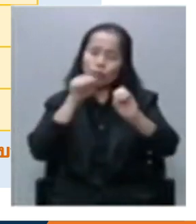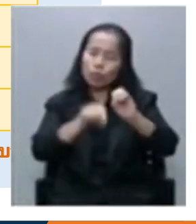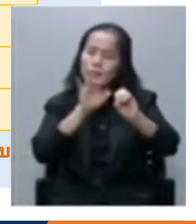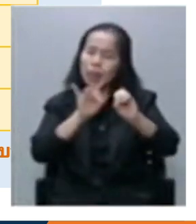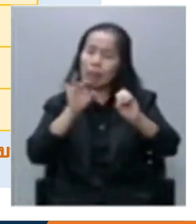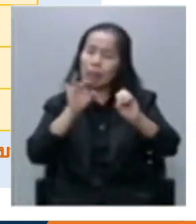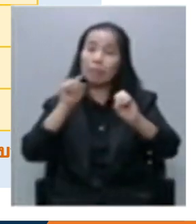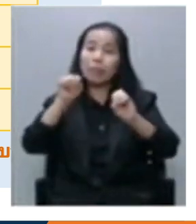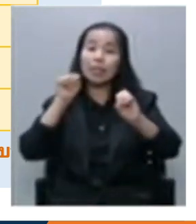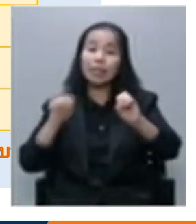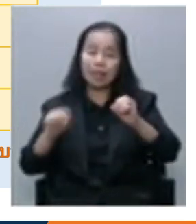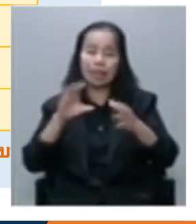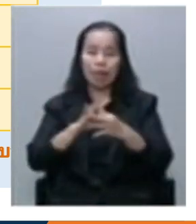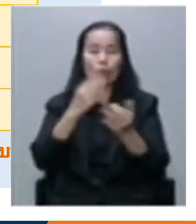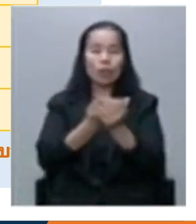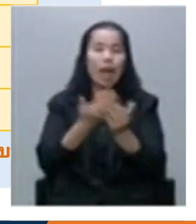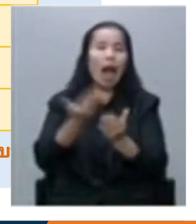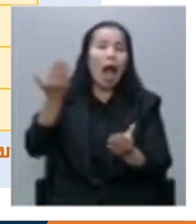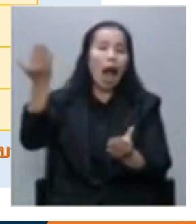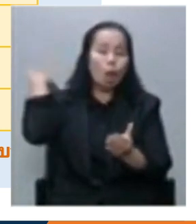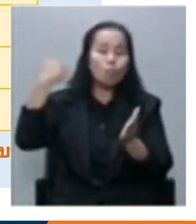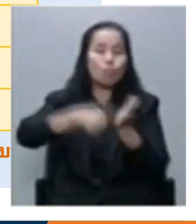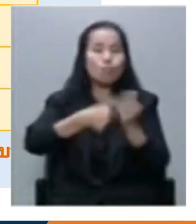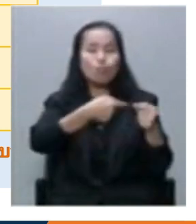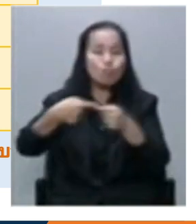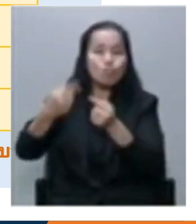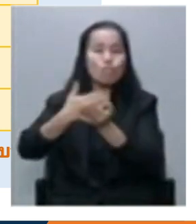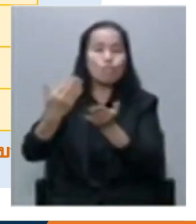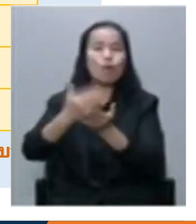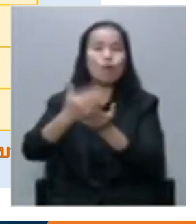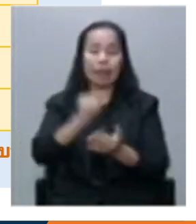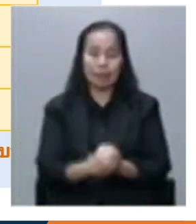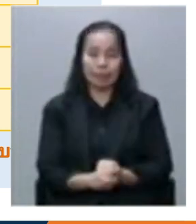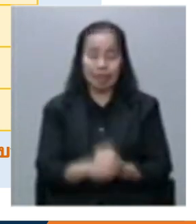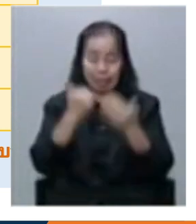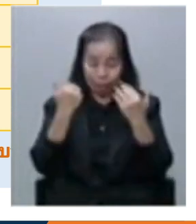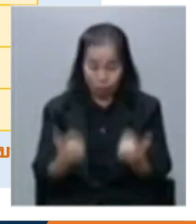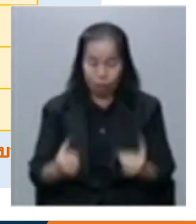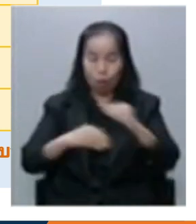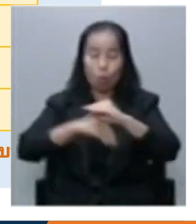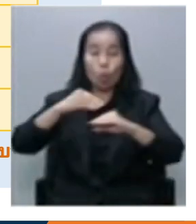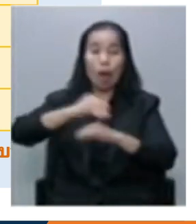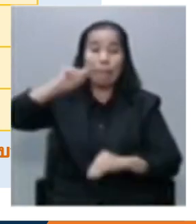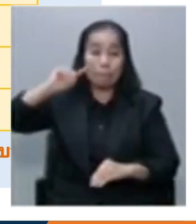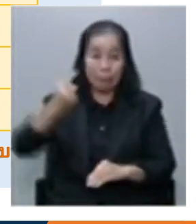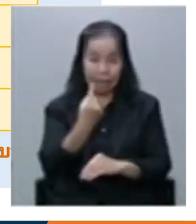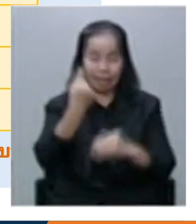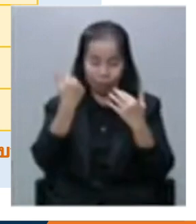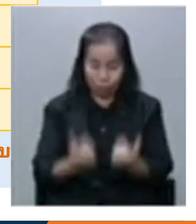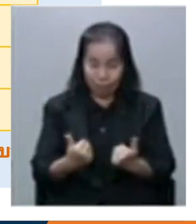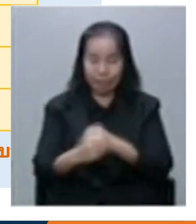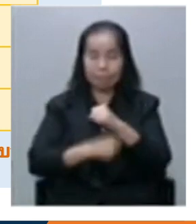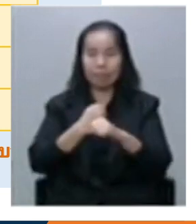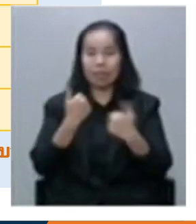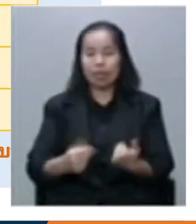0.88% นะครับของงบผูกพันเดิมทั้งหมดส่วนโครงการใหม่ที่ตัดได้จริงๆนะครับท่านประธานในปีงบประมา